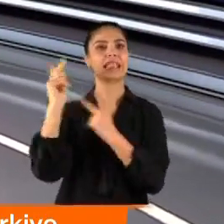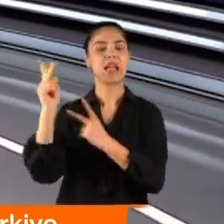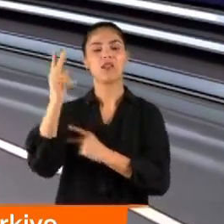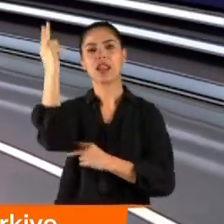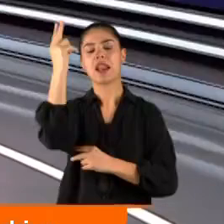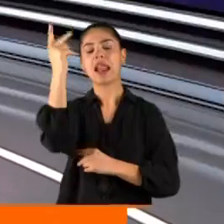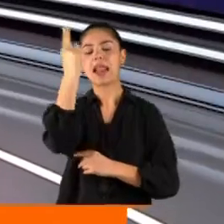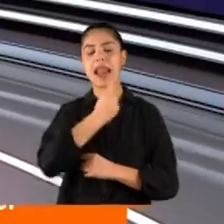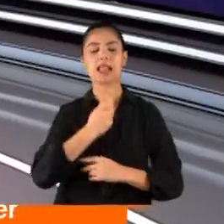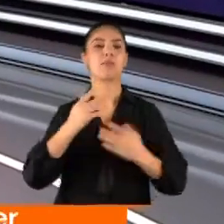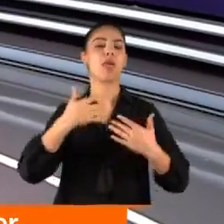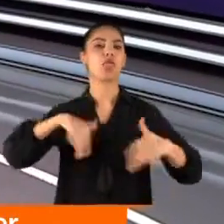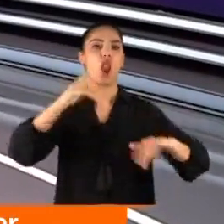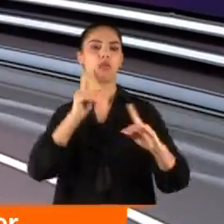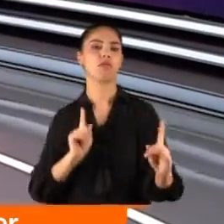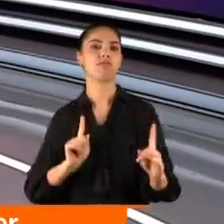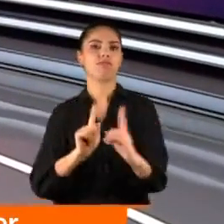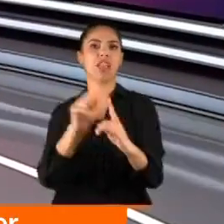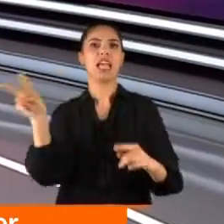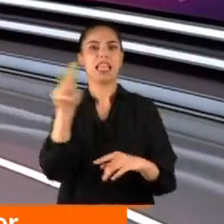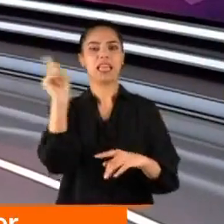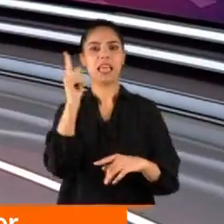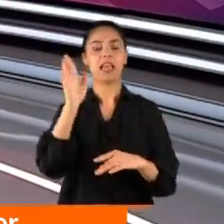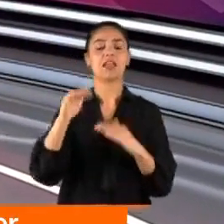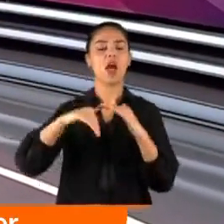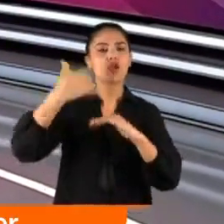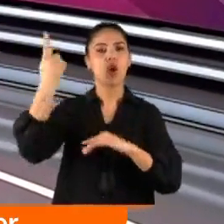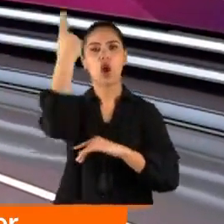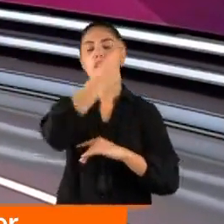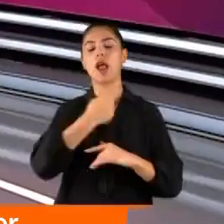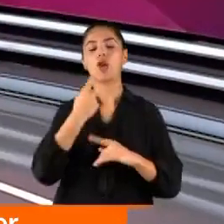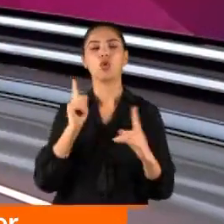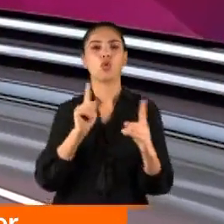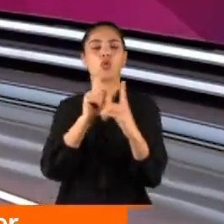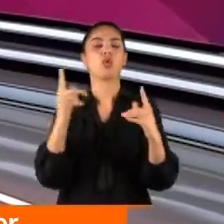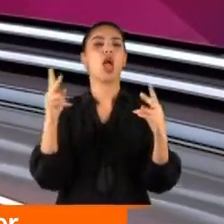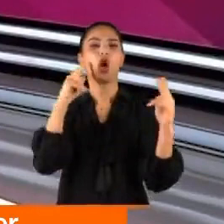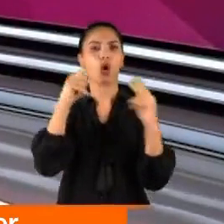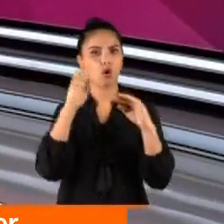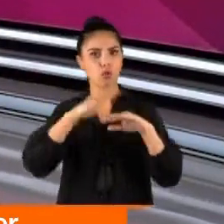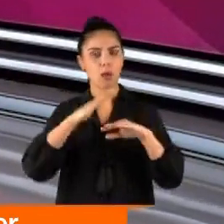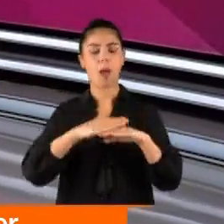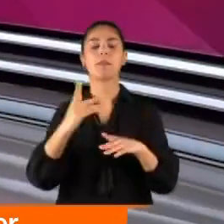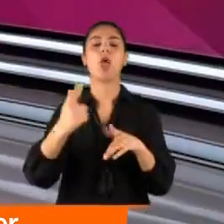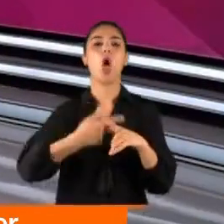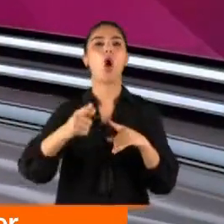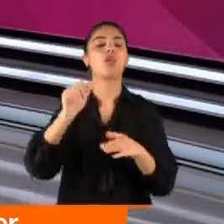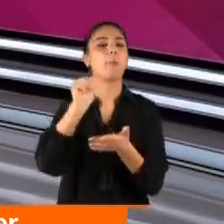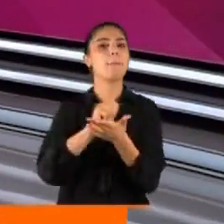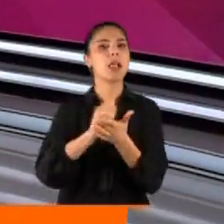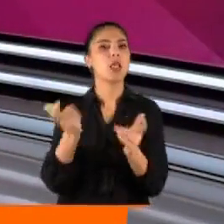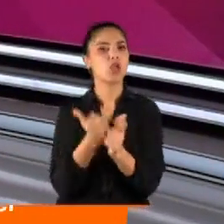resmi törenle karşılandı. İki lider daha sonra baş başa görüştü. Ortak basın toplantısı için kameraların karşısına geçtiler. Erdoğan